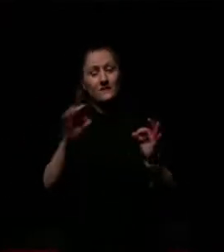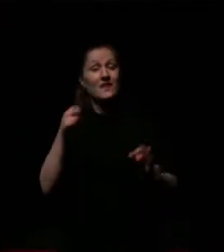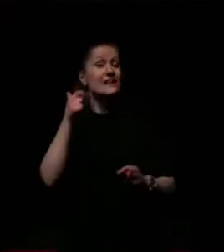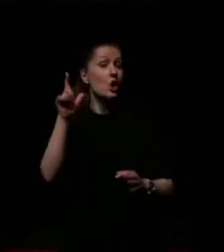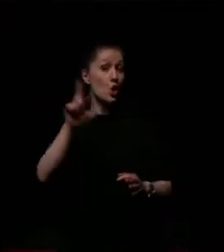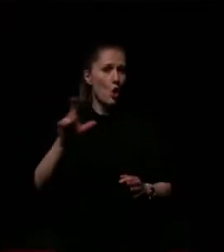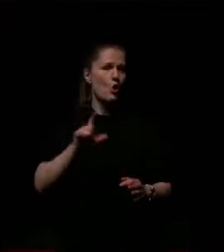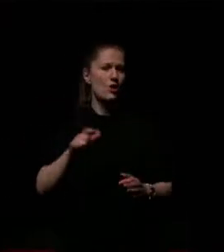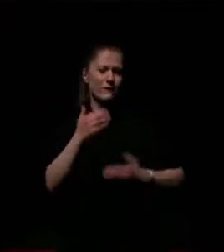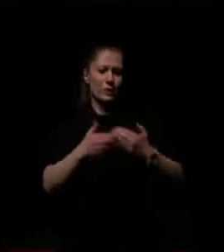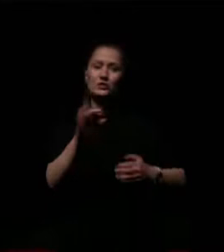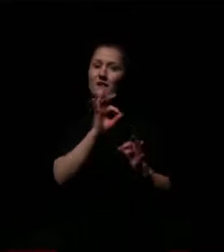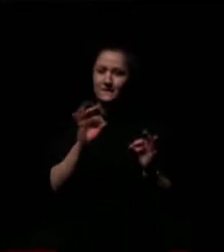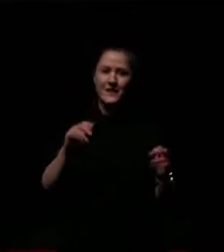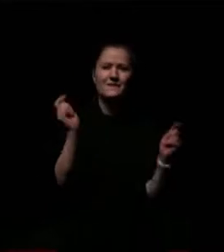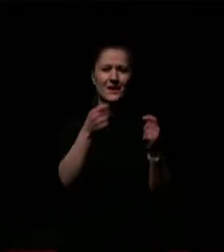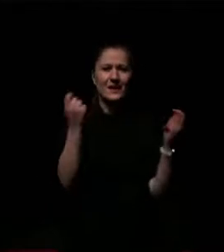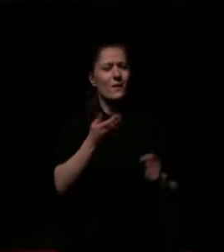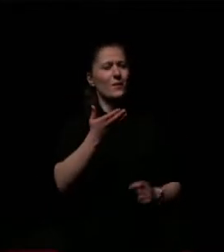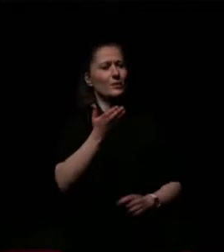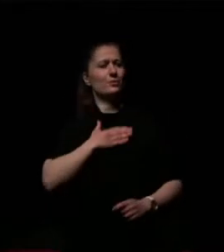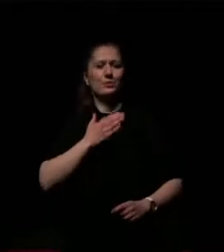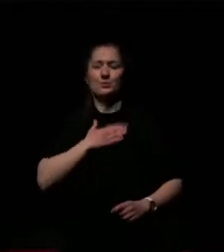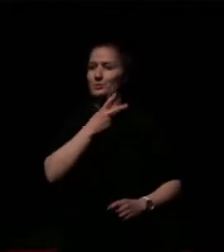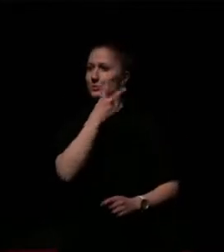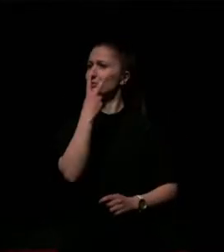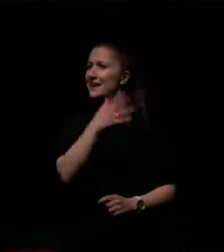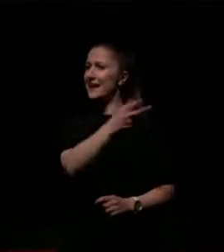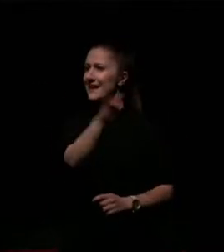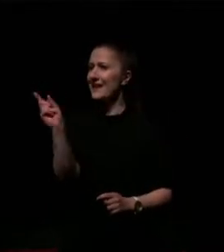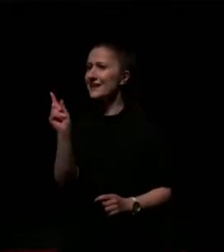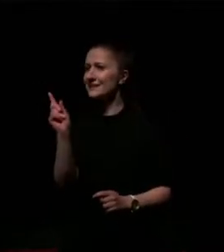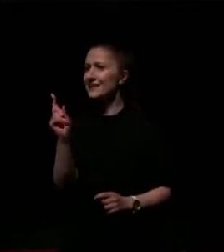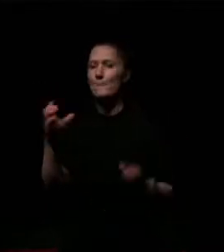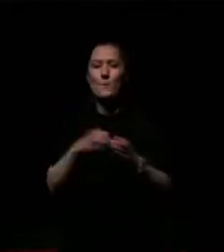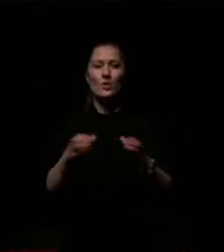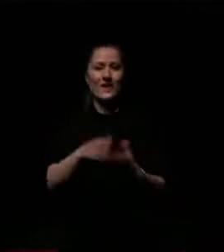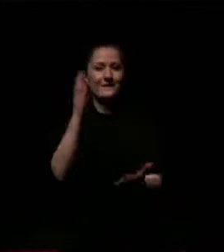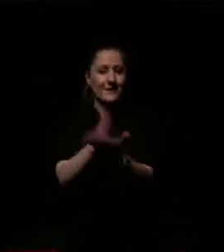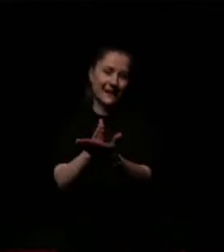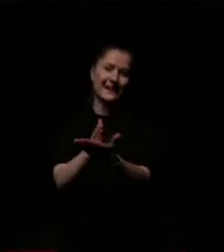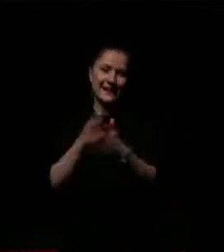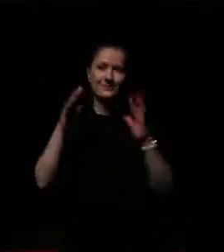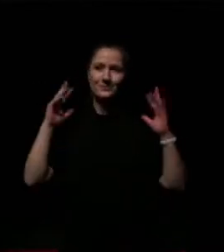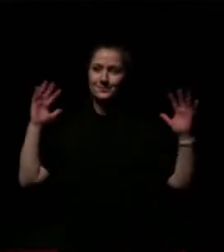fin feiring. Det var utrolig kjekt at dere ville være med oss her i kveld. Møtet heva!